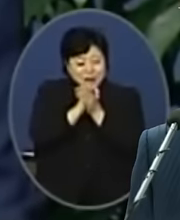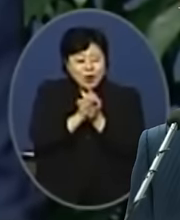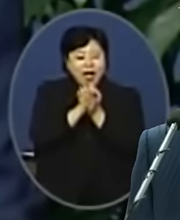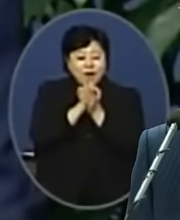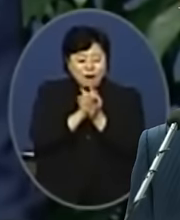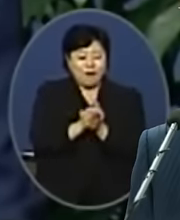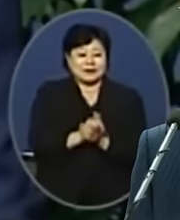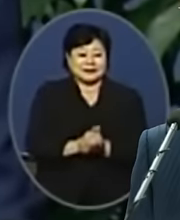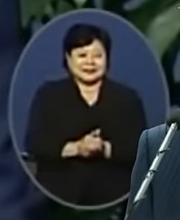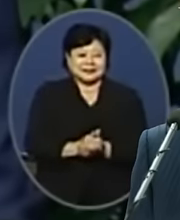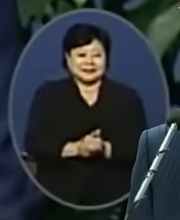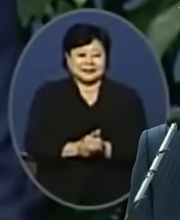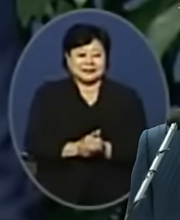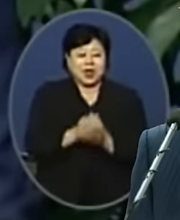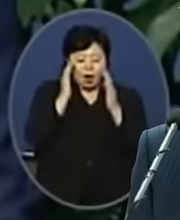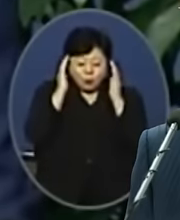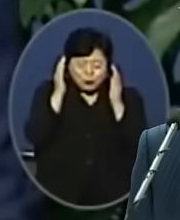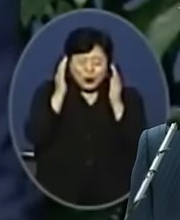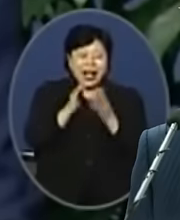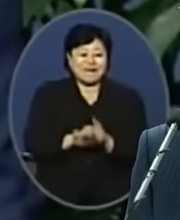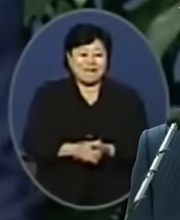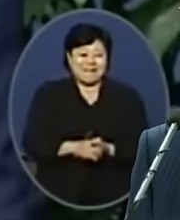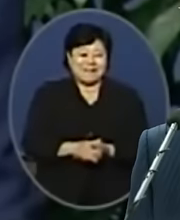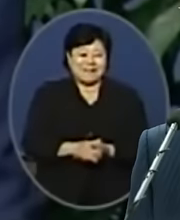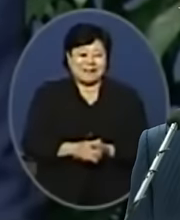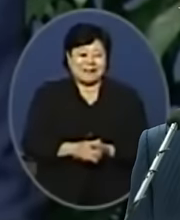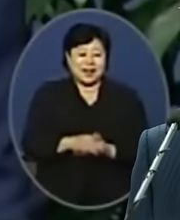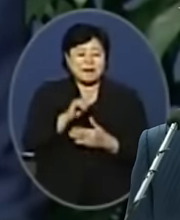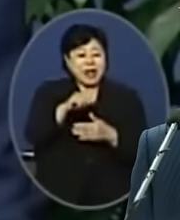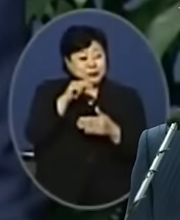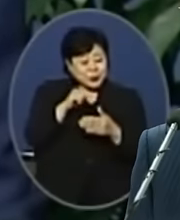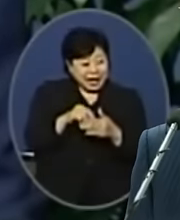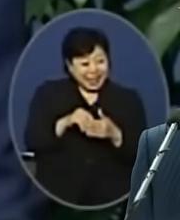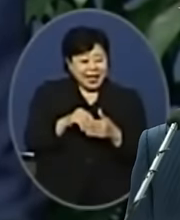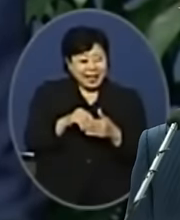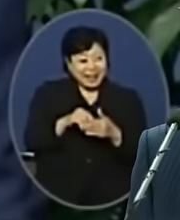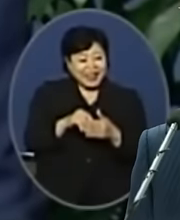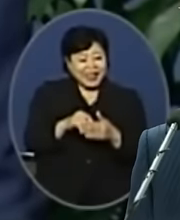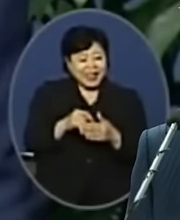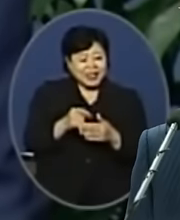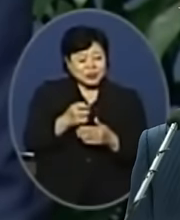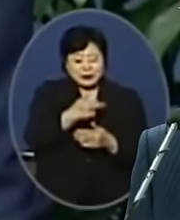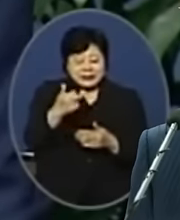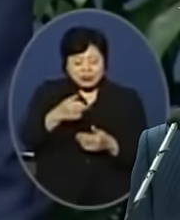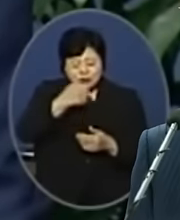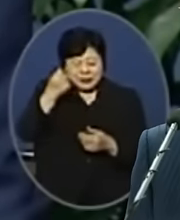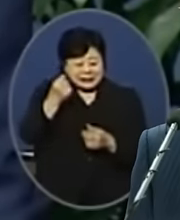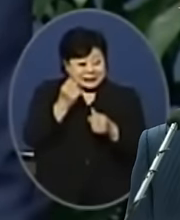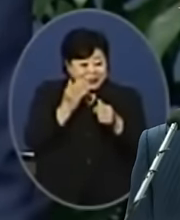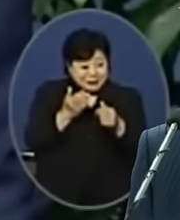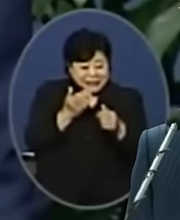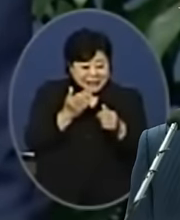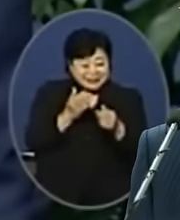기도하고 공부도 하고 마음속에 크고 작은 꿈을 꾸십시오.